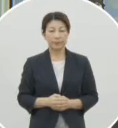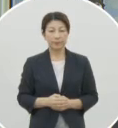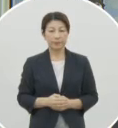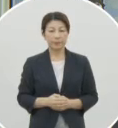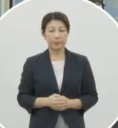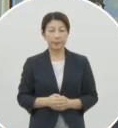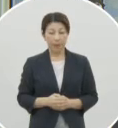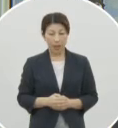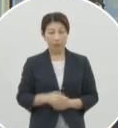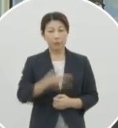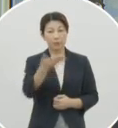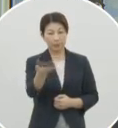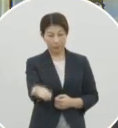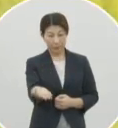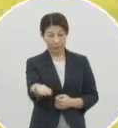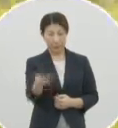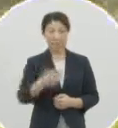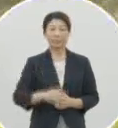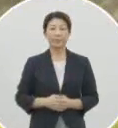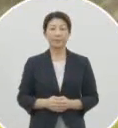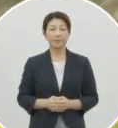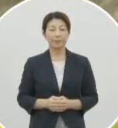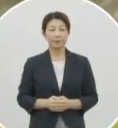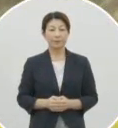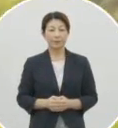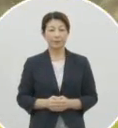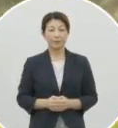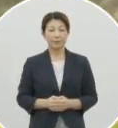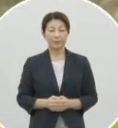さあ次はこっち。